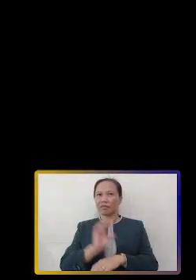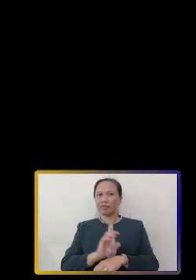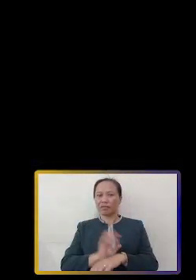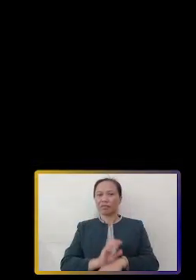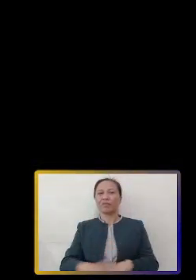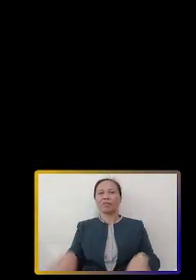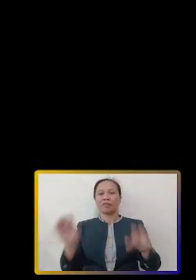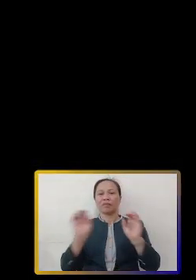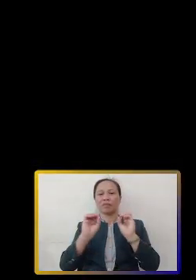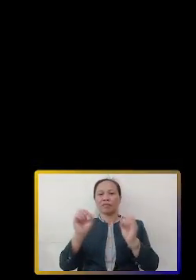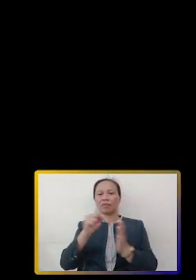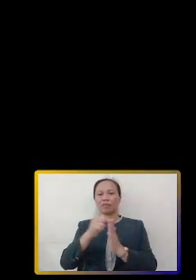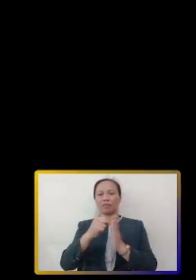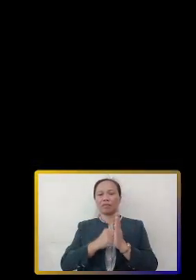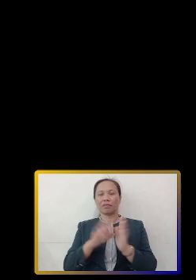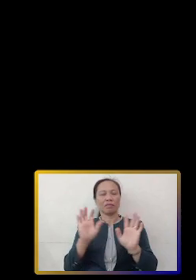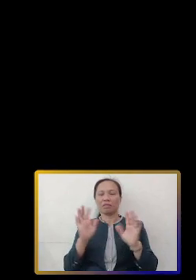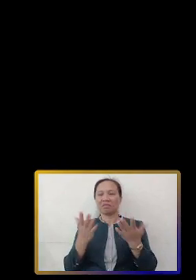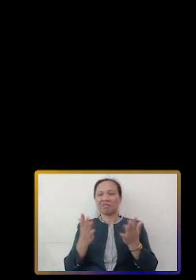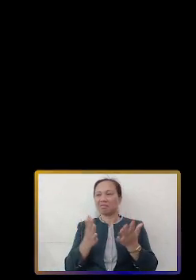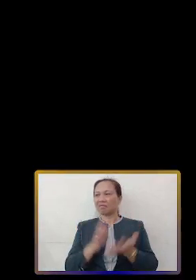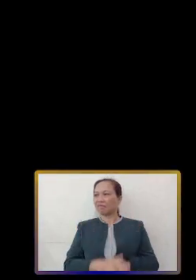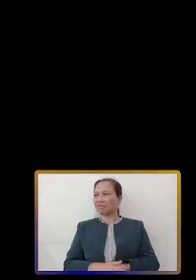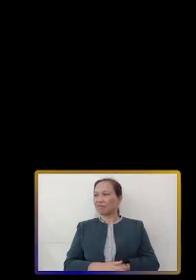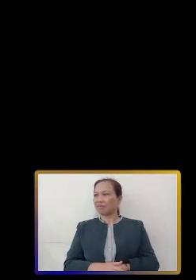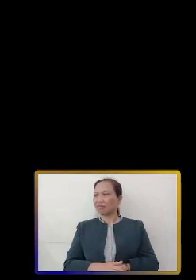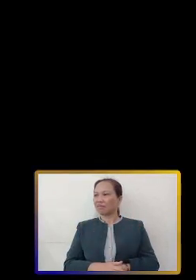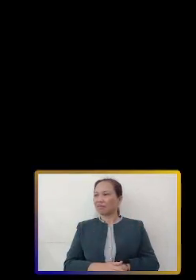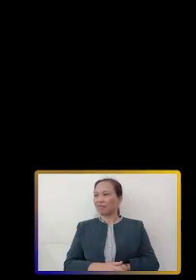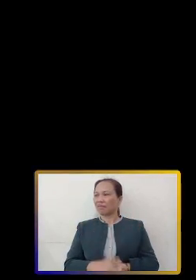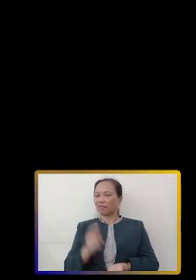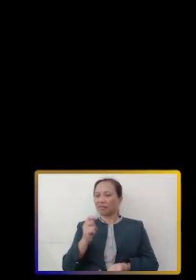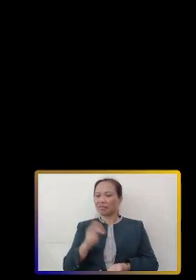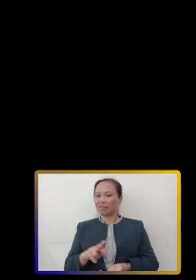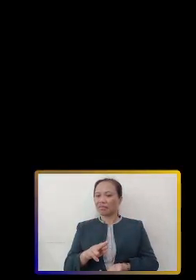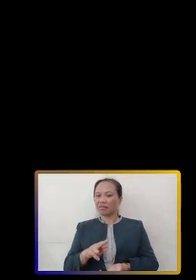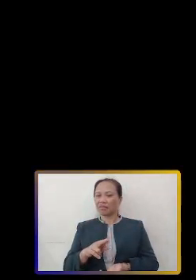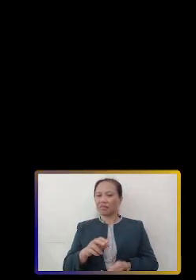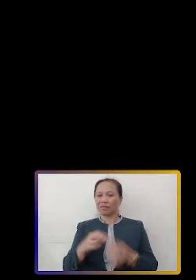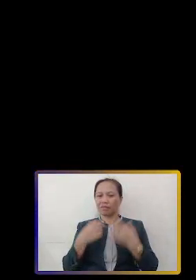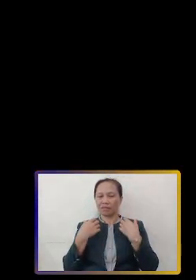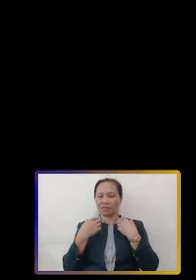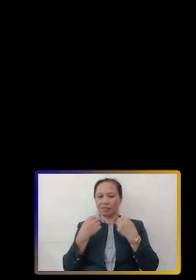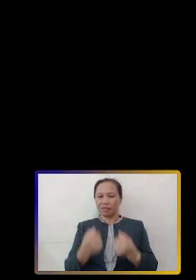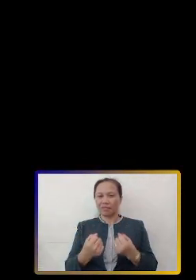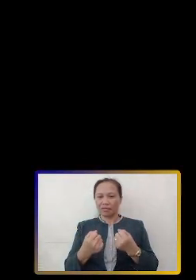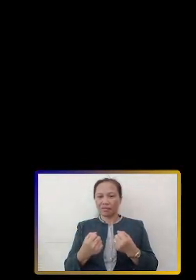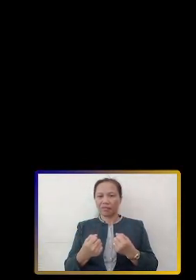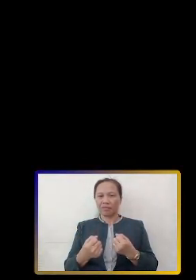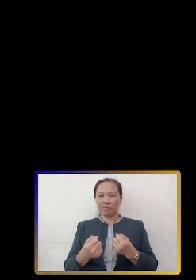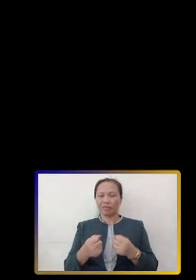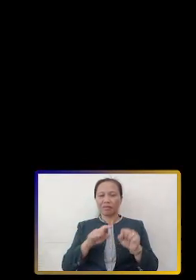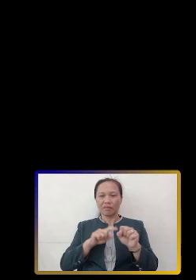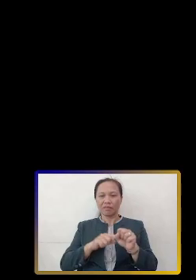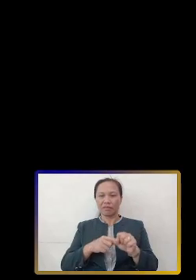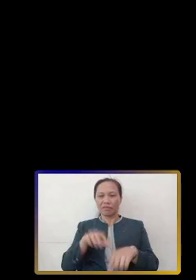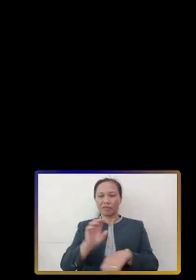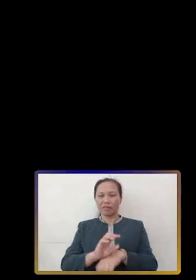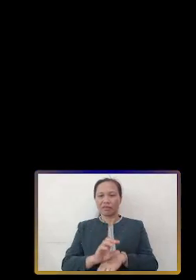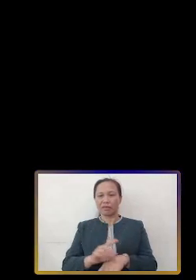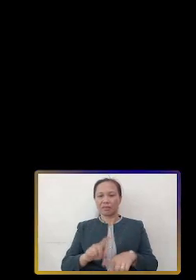na. You see, nagsimula sila na very strong yung kanilang standard sa church, ngayon wala na ho. Kaya ngayon, ano mangyari